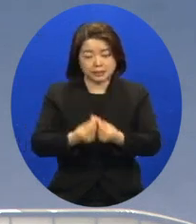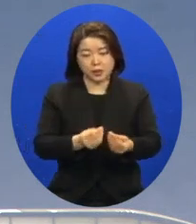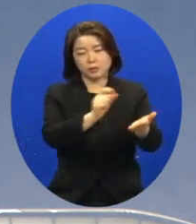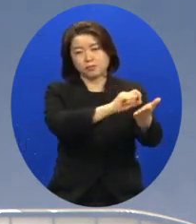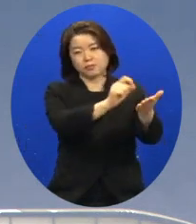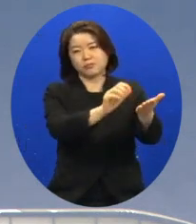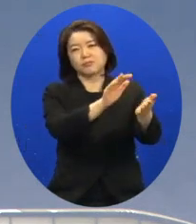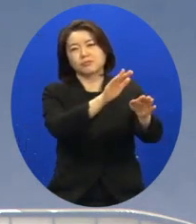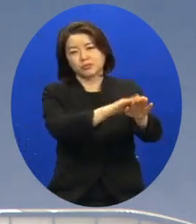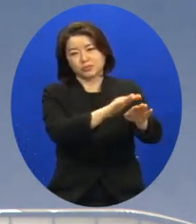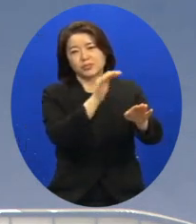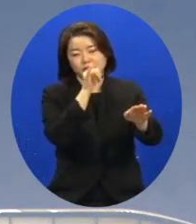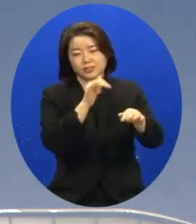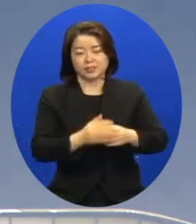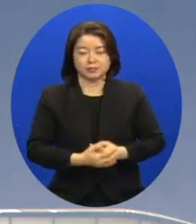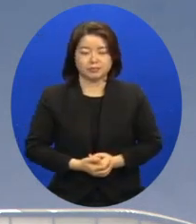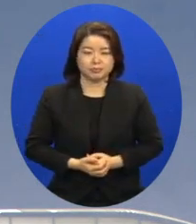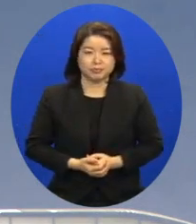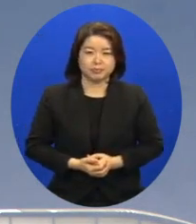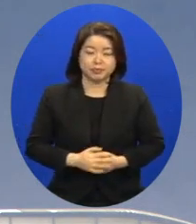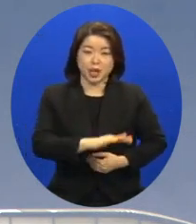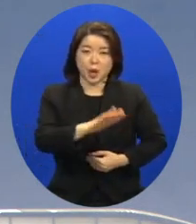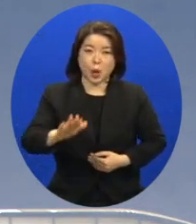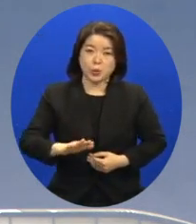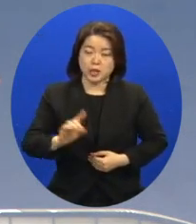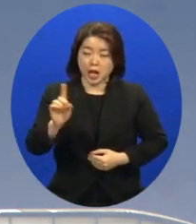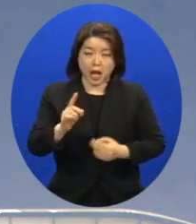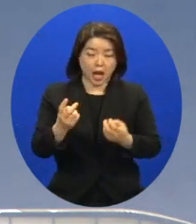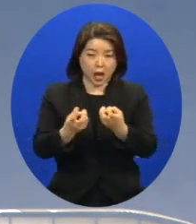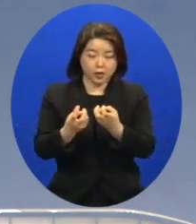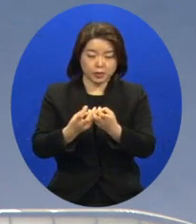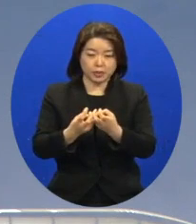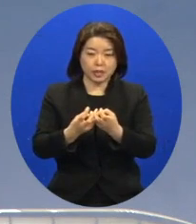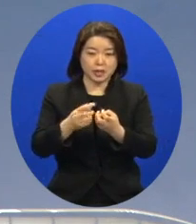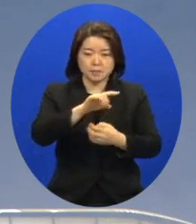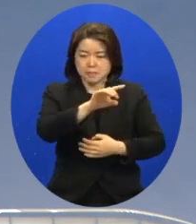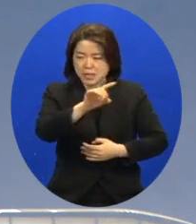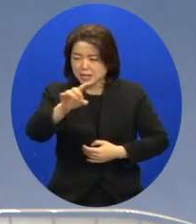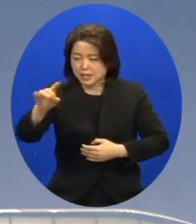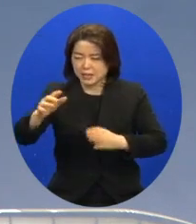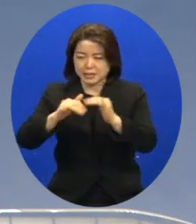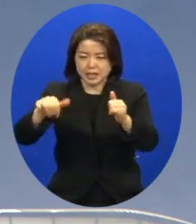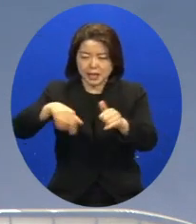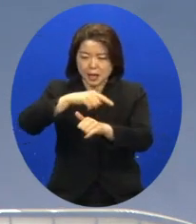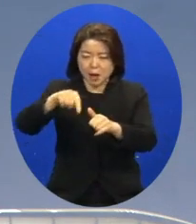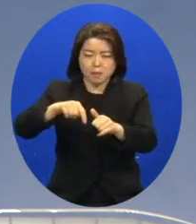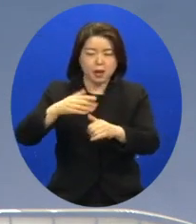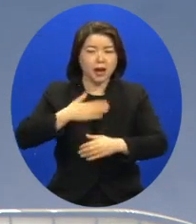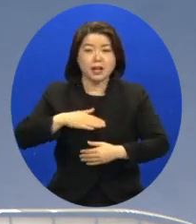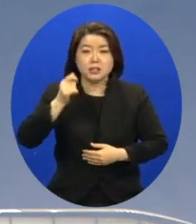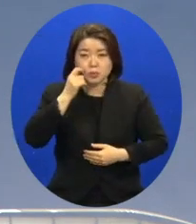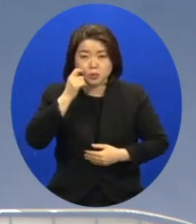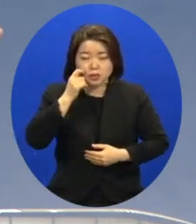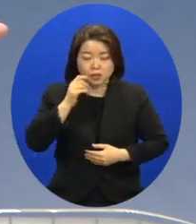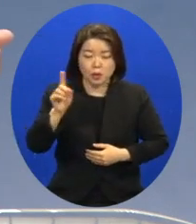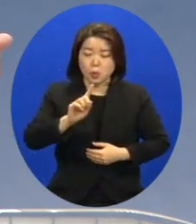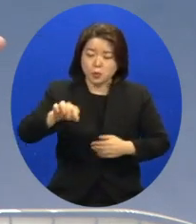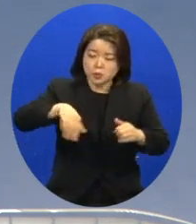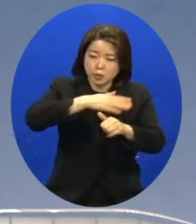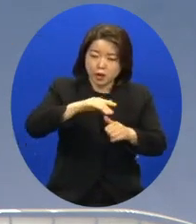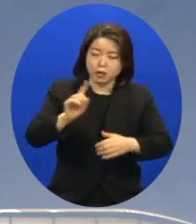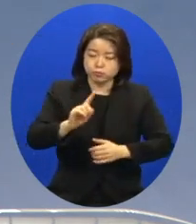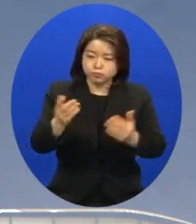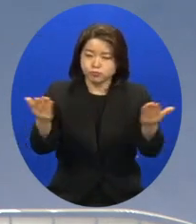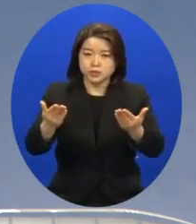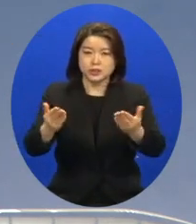쓰셨어요. 우리가 어떻게 사람의 형편을 다 알겠어요? 우리가 어떤 환경에 무슨 일이